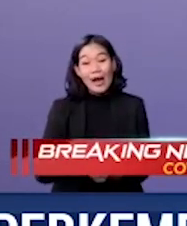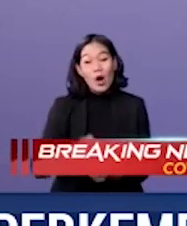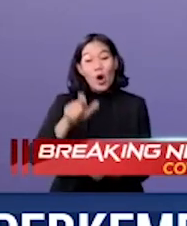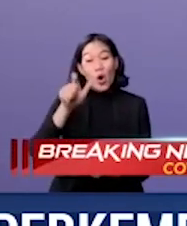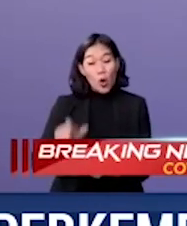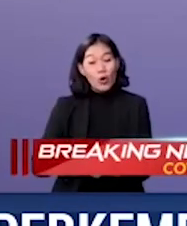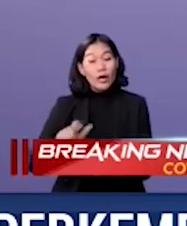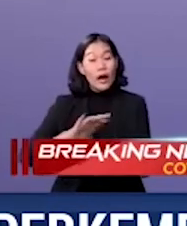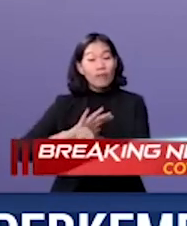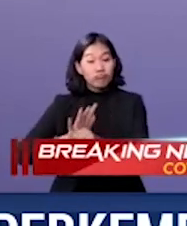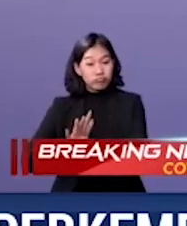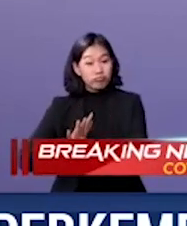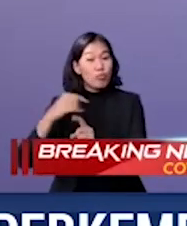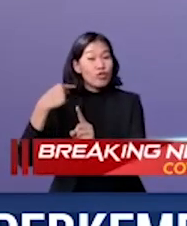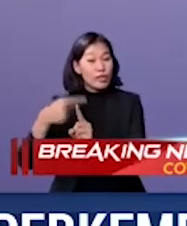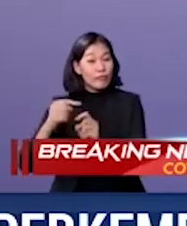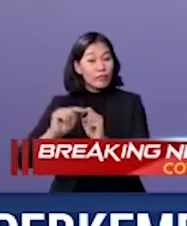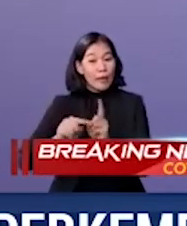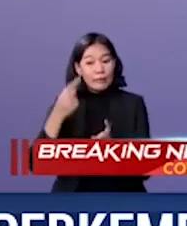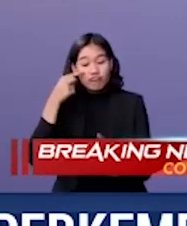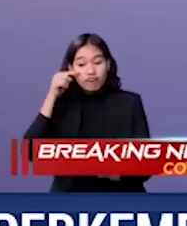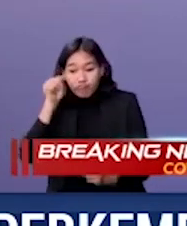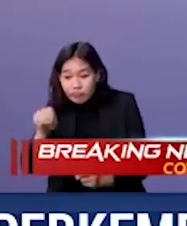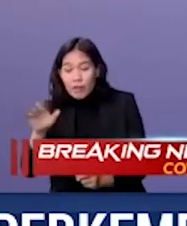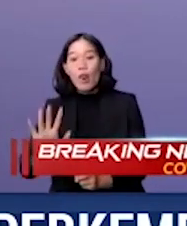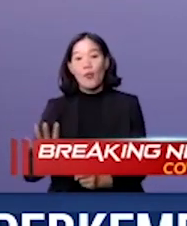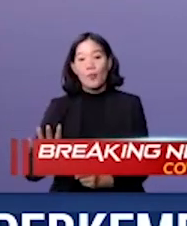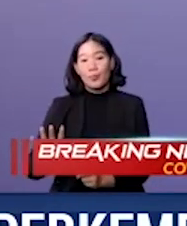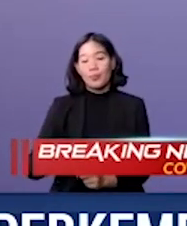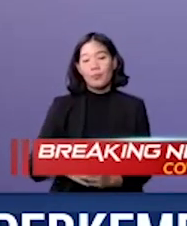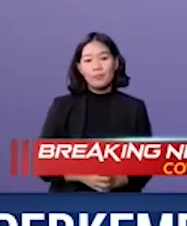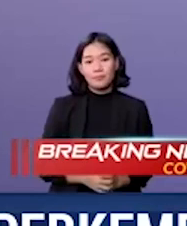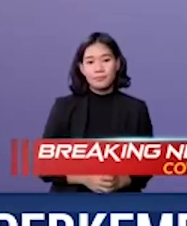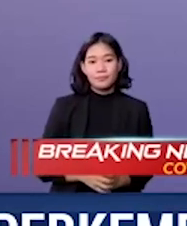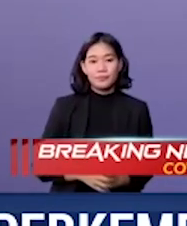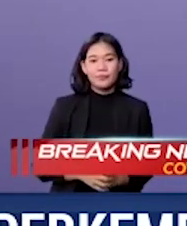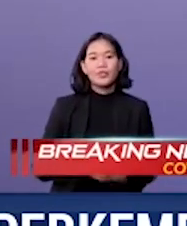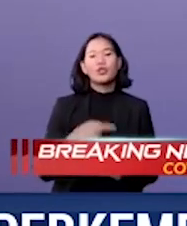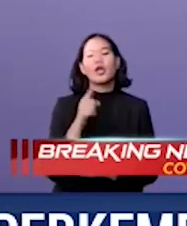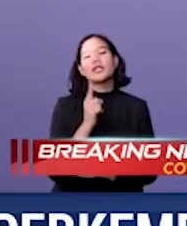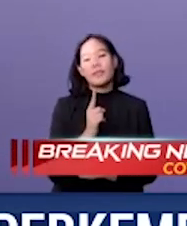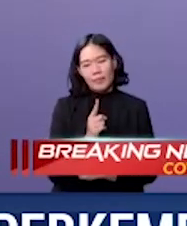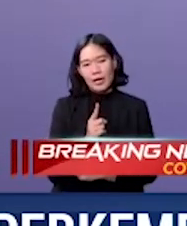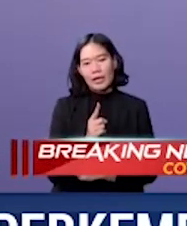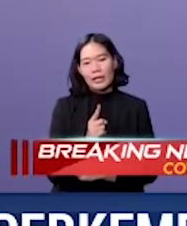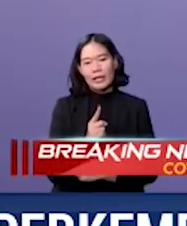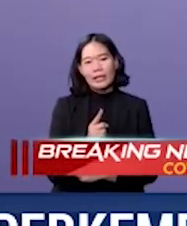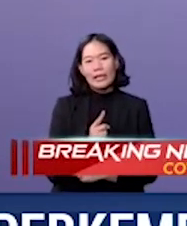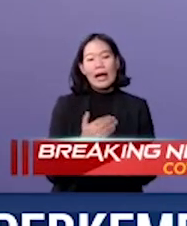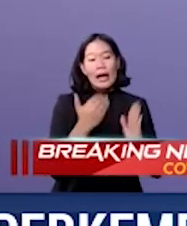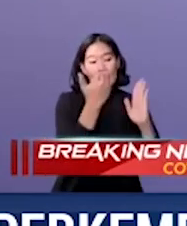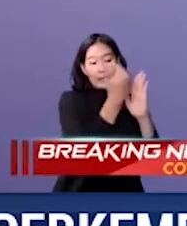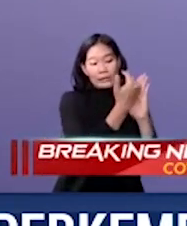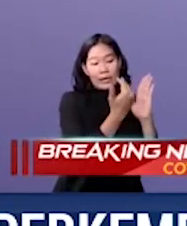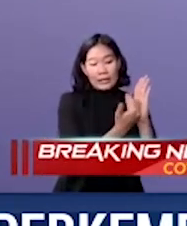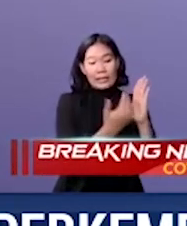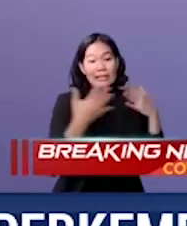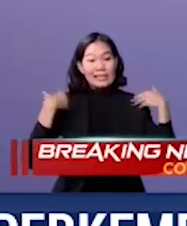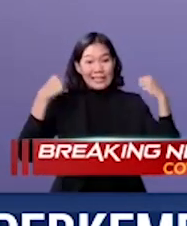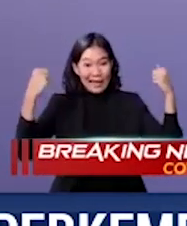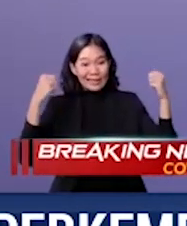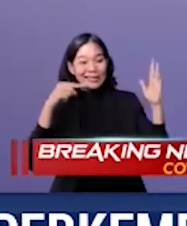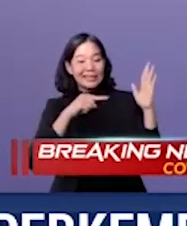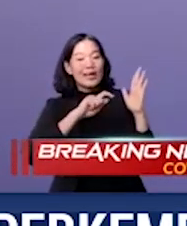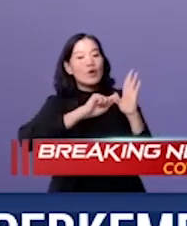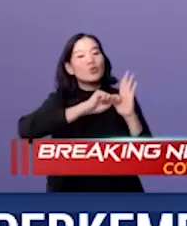positif belum teridentifikasi dan berada di tengah kita Oleh karena itu maka protokol kesehatan menjadi